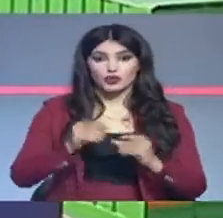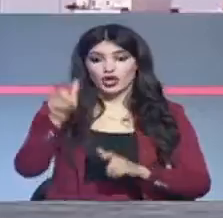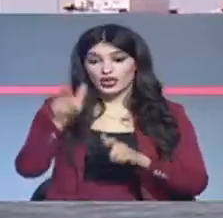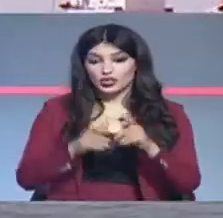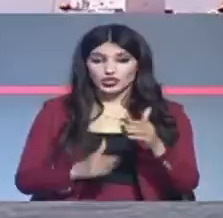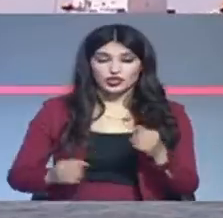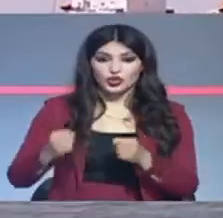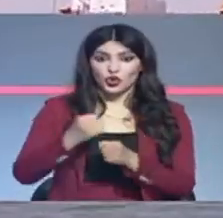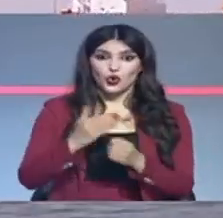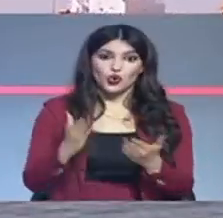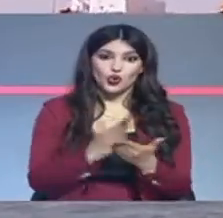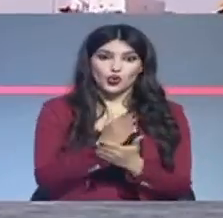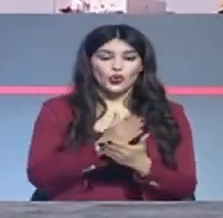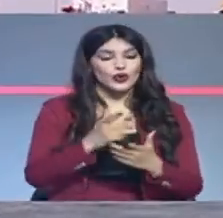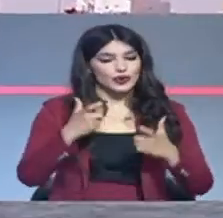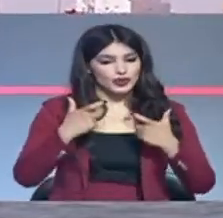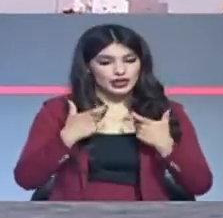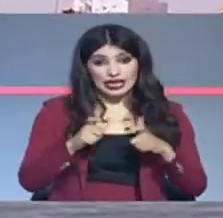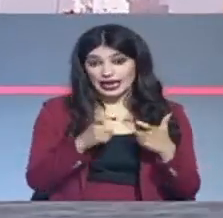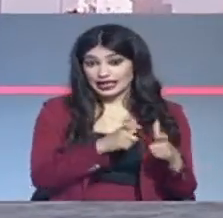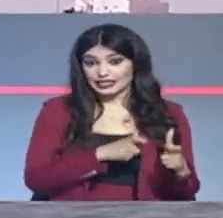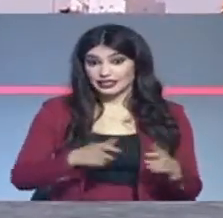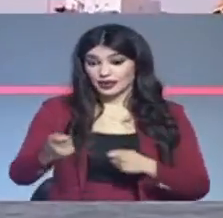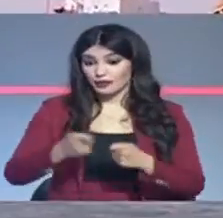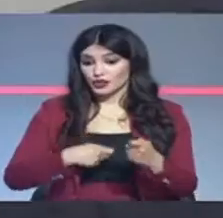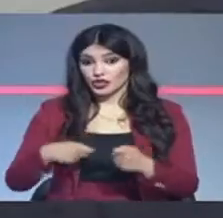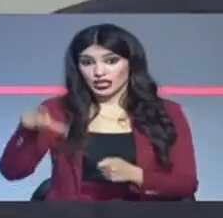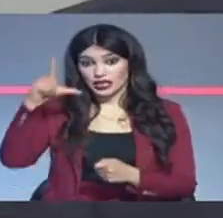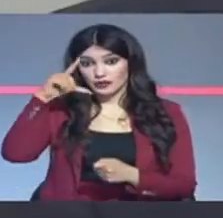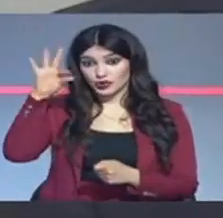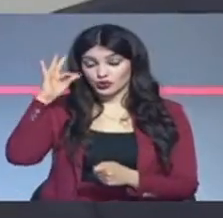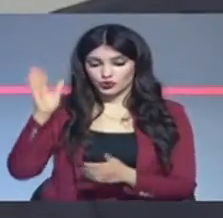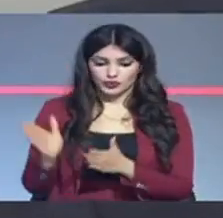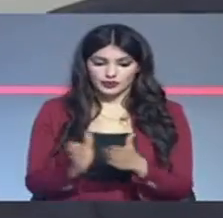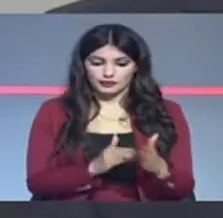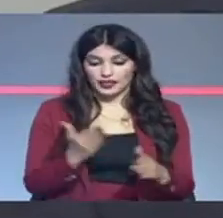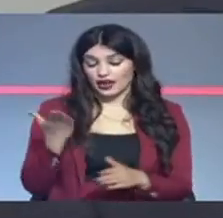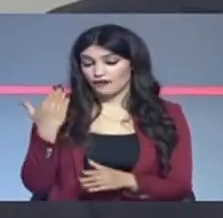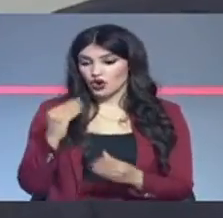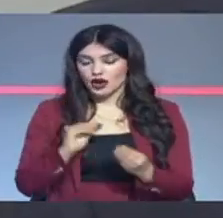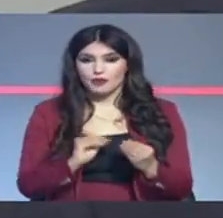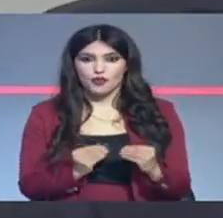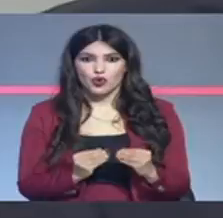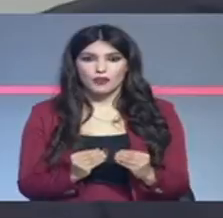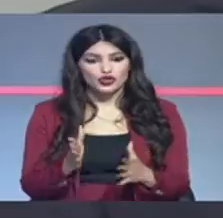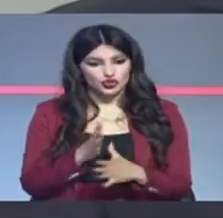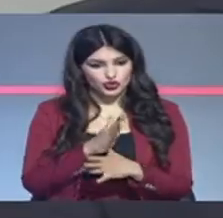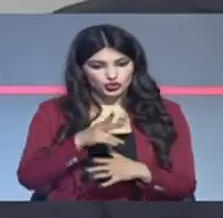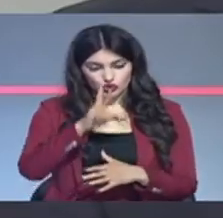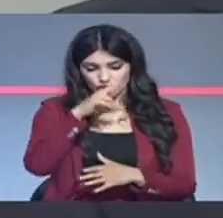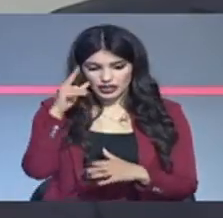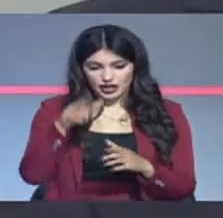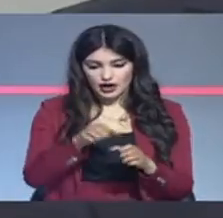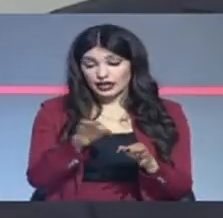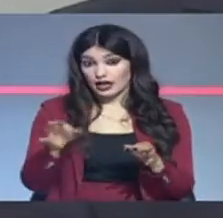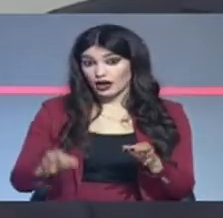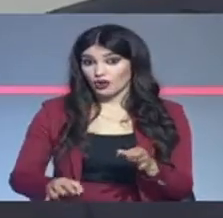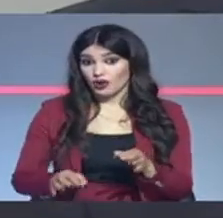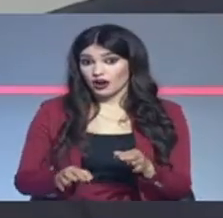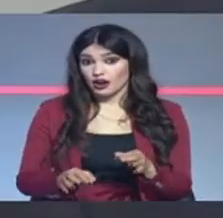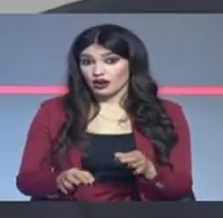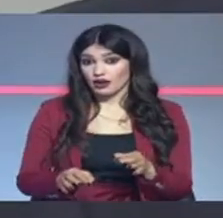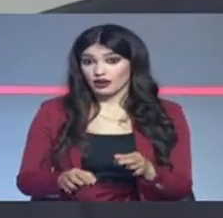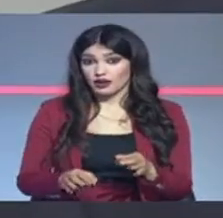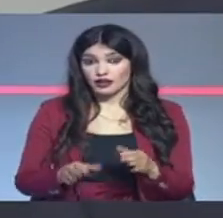وتسهيل ينسق مبادله التجاريه بين البلدين نعم اشكاليه كبيره ان شاء الله في الايام القادمه اللي هي